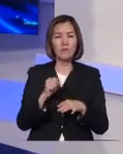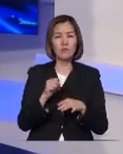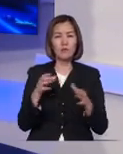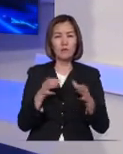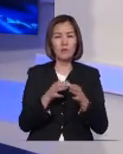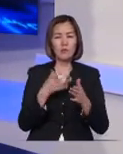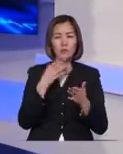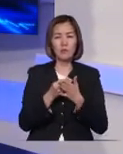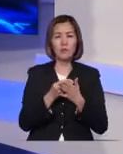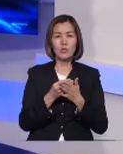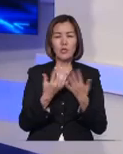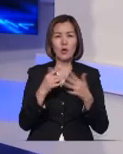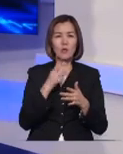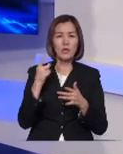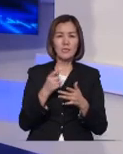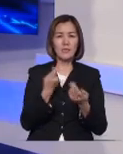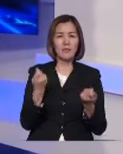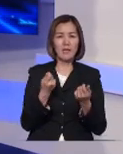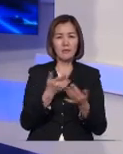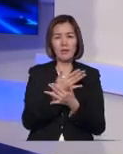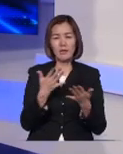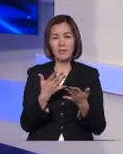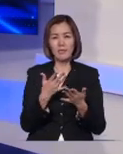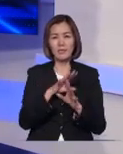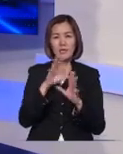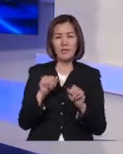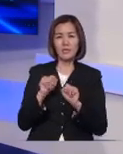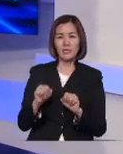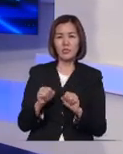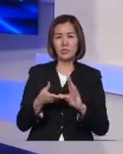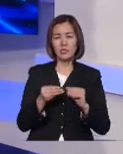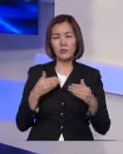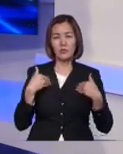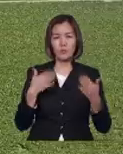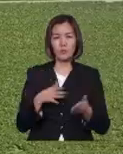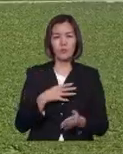өз препараттары мен ауыл шаруашылығы дақылдарын кешенді қорғаудың нәтижесін көрсетті.